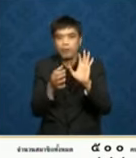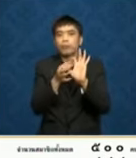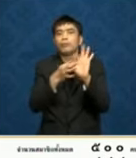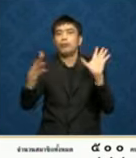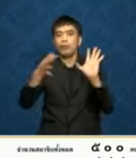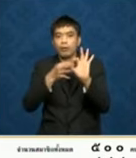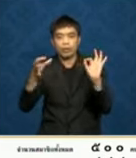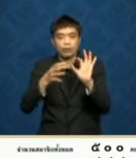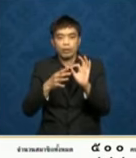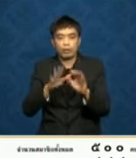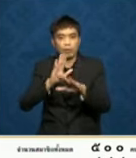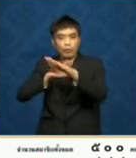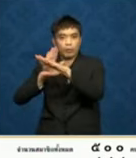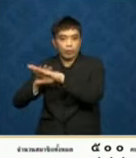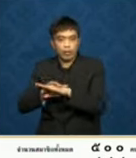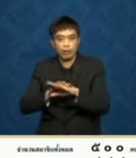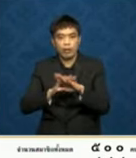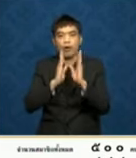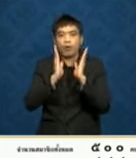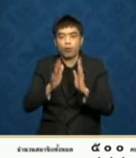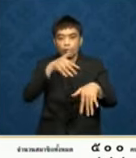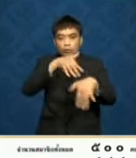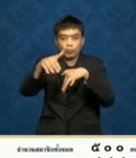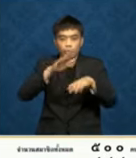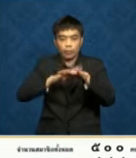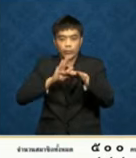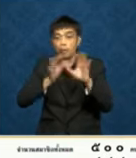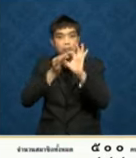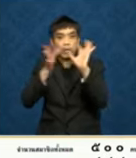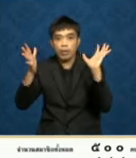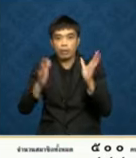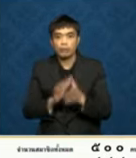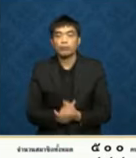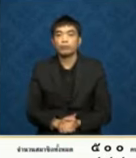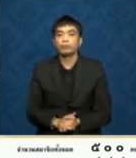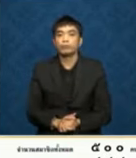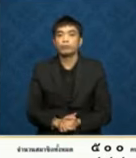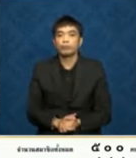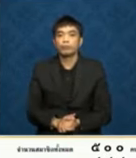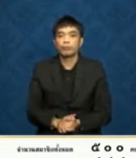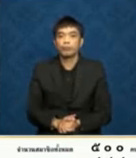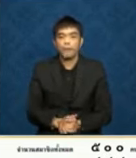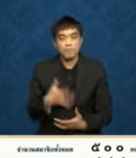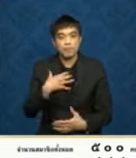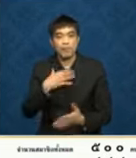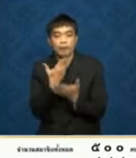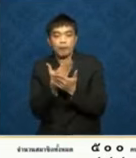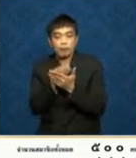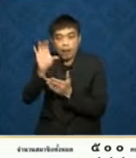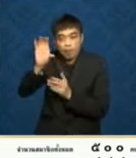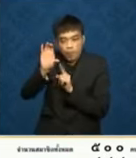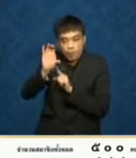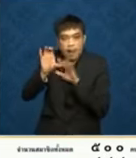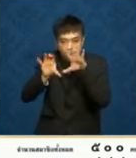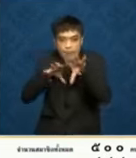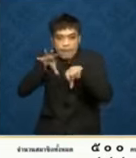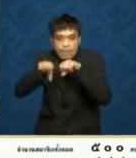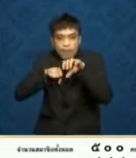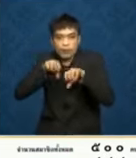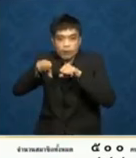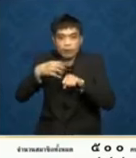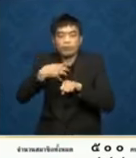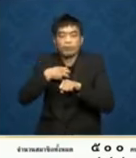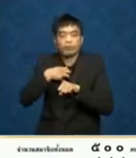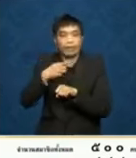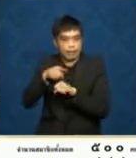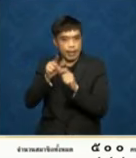เกี่ยวข้องอะไรกับการเตินภายประชาชนเลยแล้ระหว่างที่เอาแตจะแย่งชงบนี้กัอยู่ครัข้อมูจากอนุ